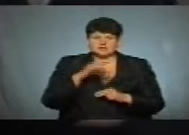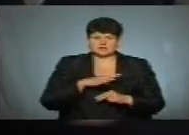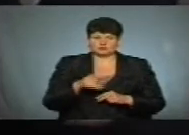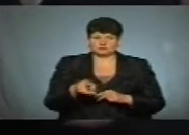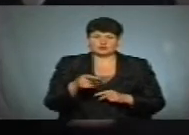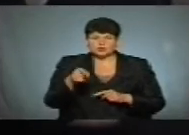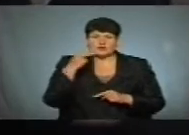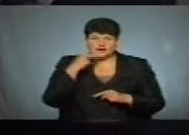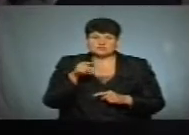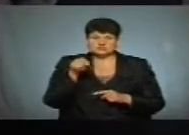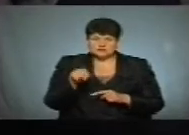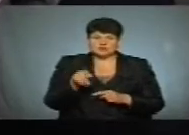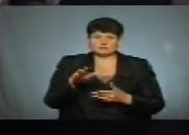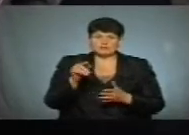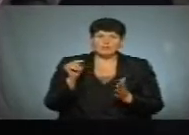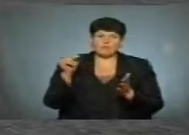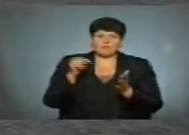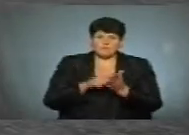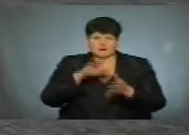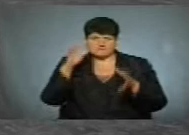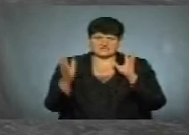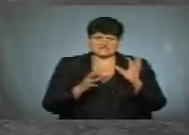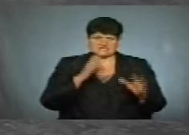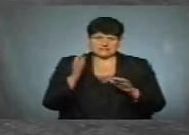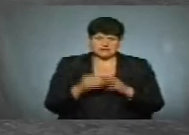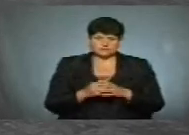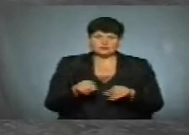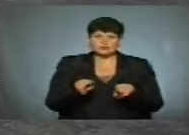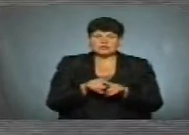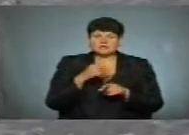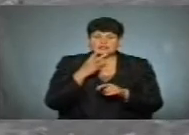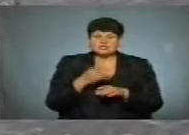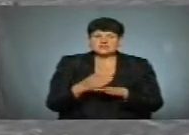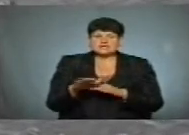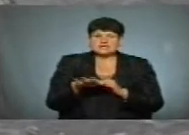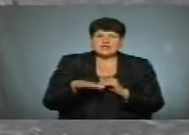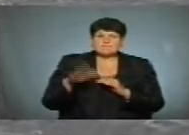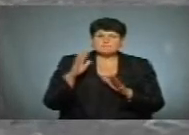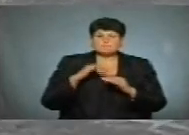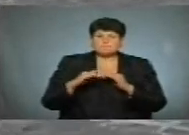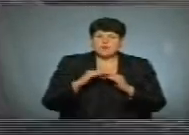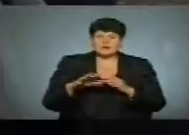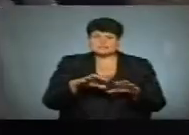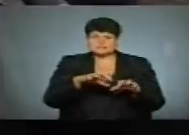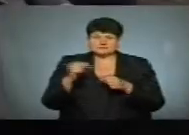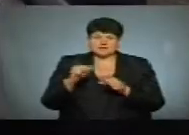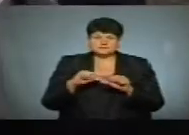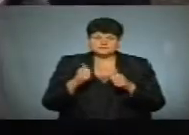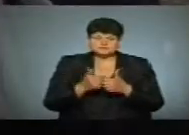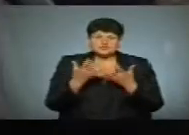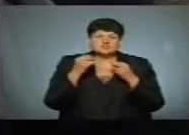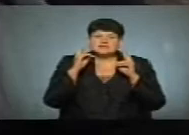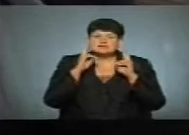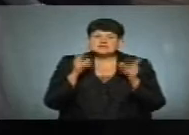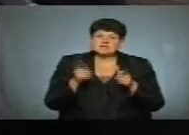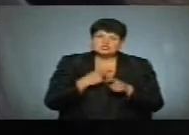той кращий якраз там попав під стихію. А так виглядає частина поля, де вітер позривав буряки. Степан Коціра каже, ще не